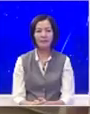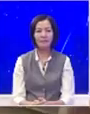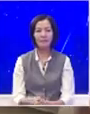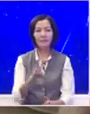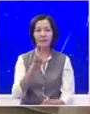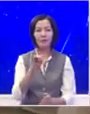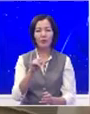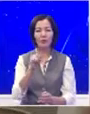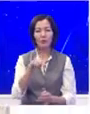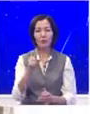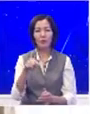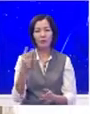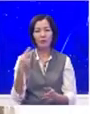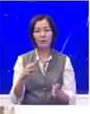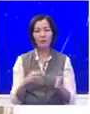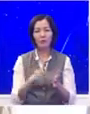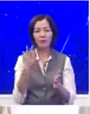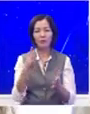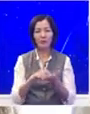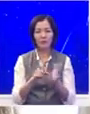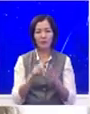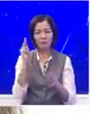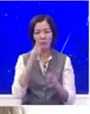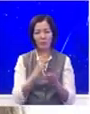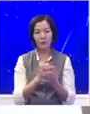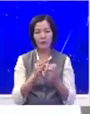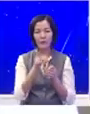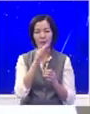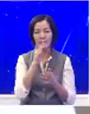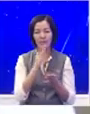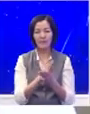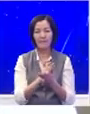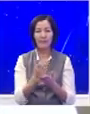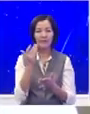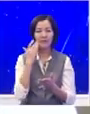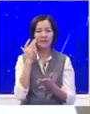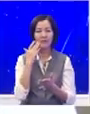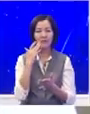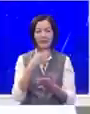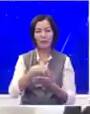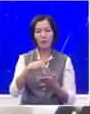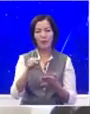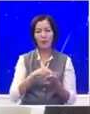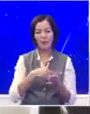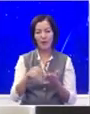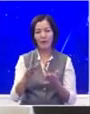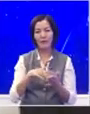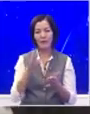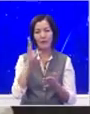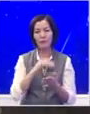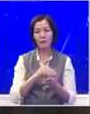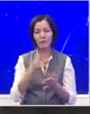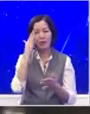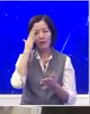Нұрай номер 28-ші лицейдің 5-ші сыныбында оқиды. 11 жаста. Кез келген нәрсені кескіндеп бояғанға әуес. Қабілетін